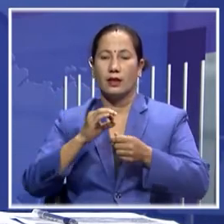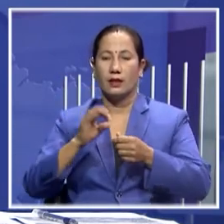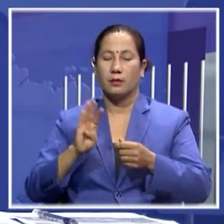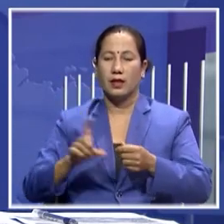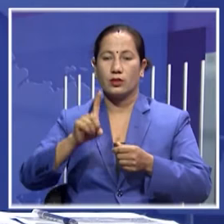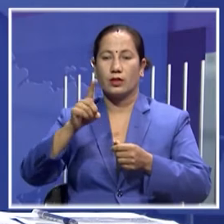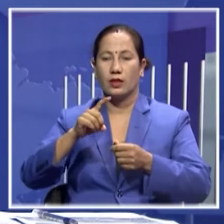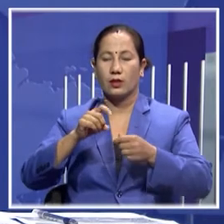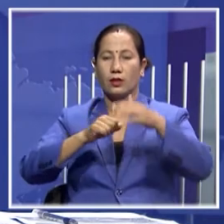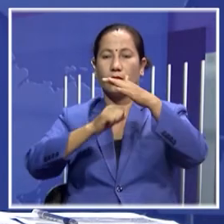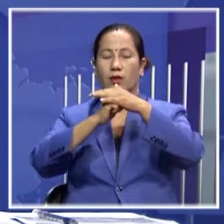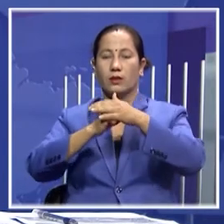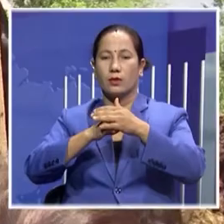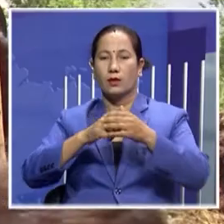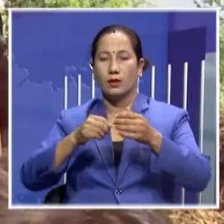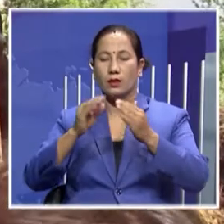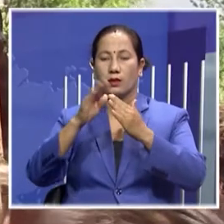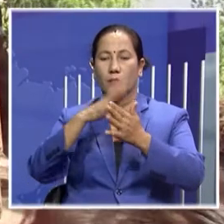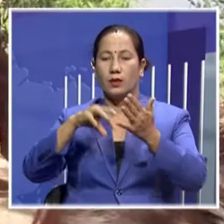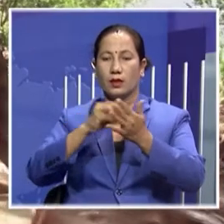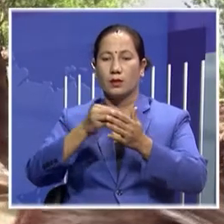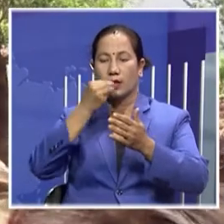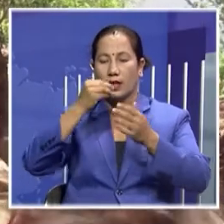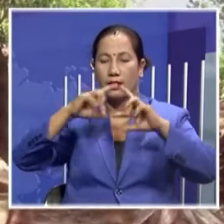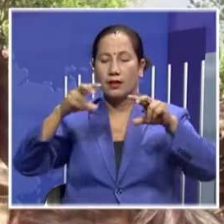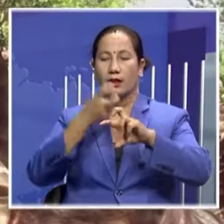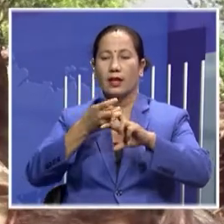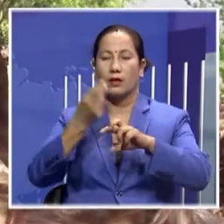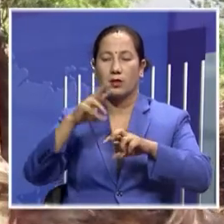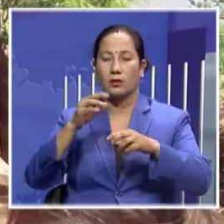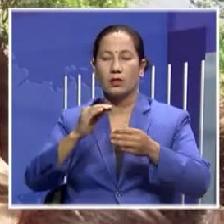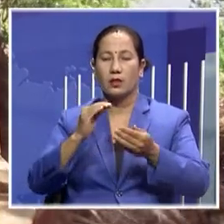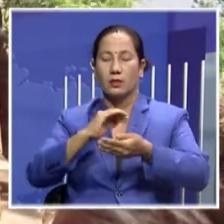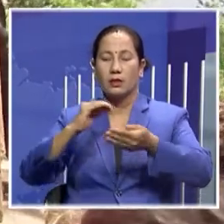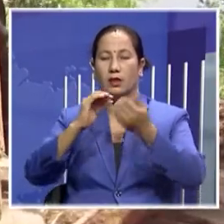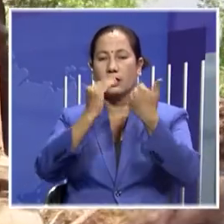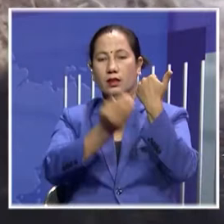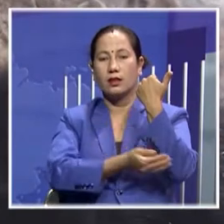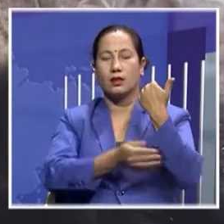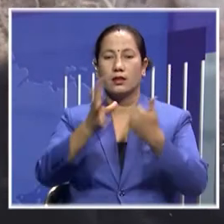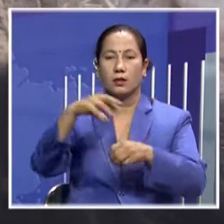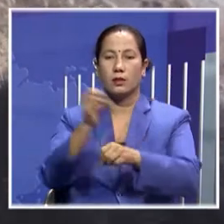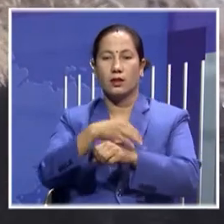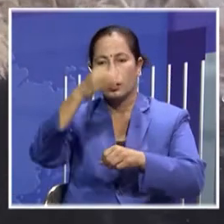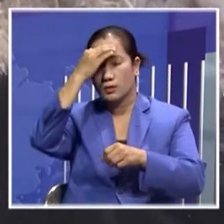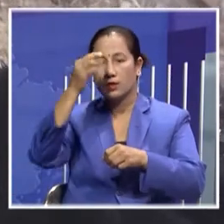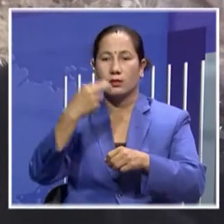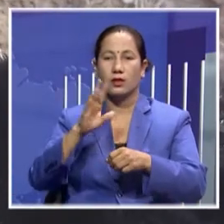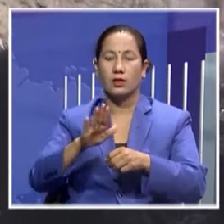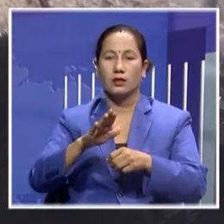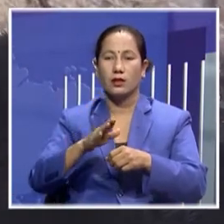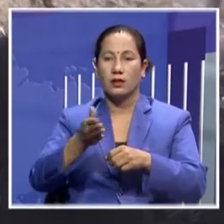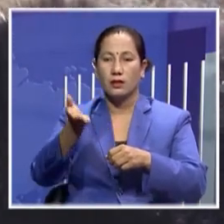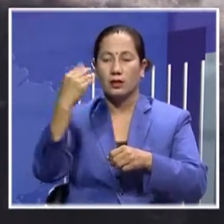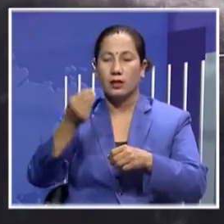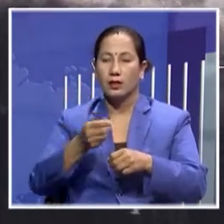पन्तले बताउनुभयो। परिवारमा चरम खाद्य सङ्कट भएपछि बालबालिका र गर्भवती महिला सबैभन्दा बढी समस्यामा परेका हुन्। गत